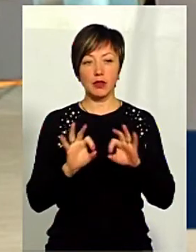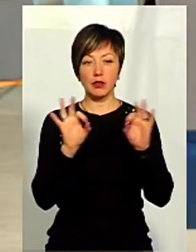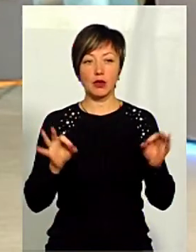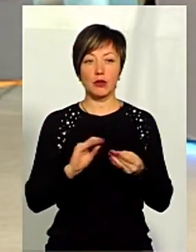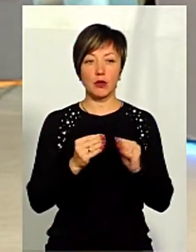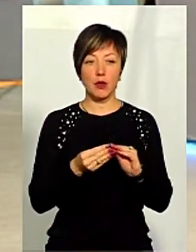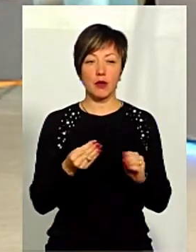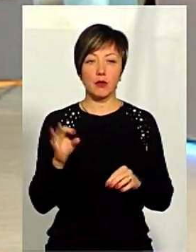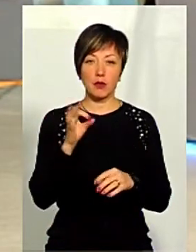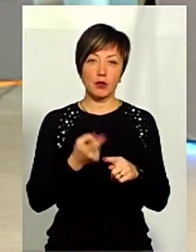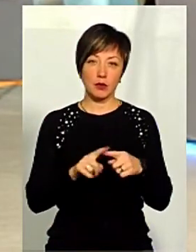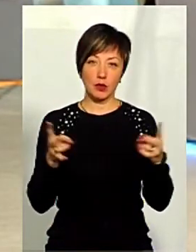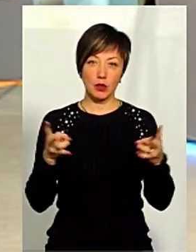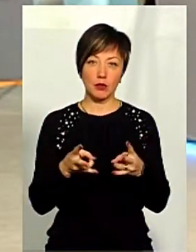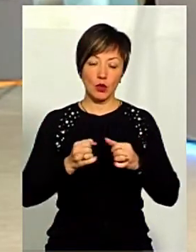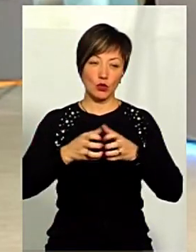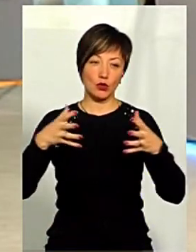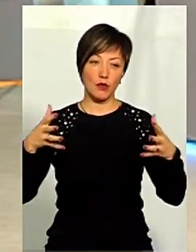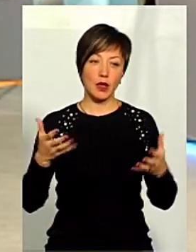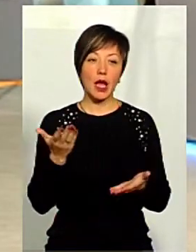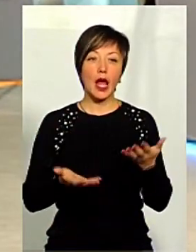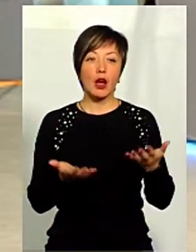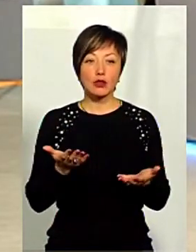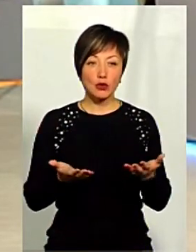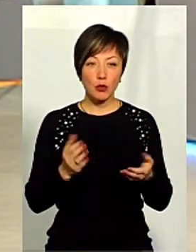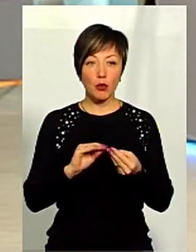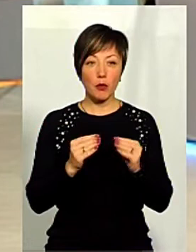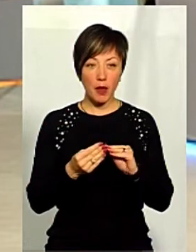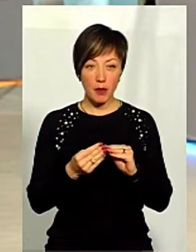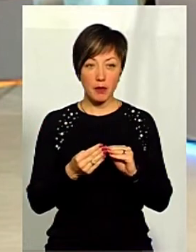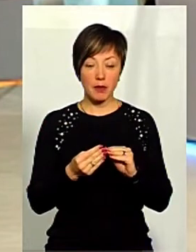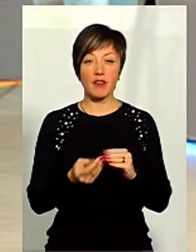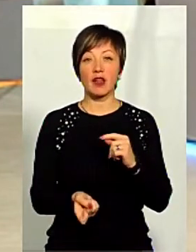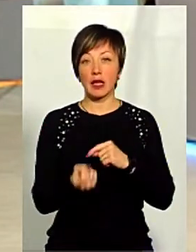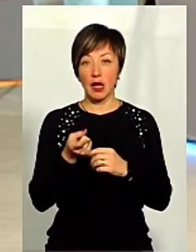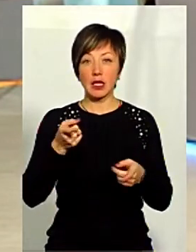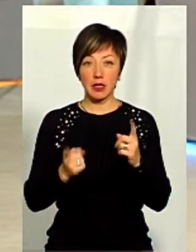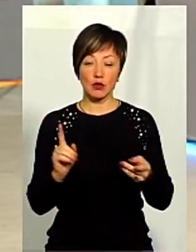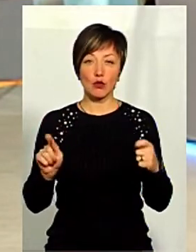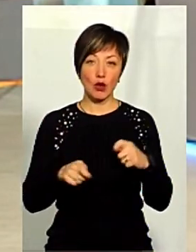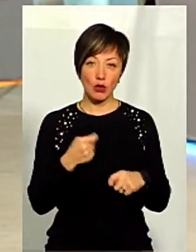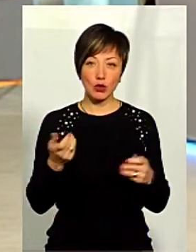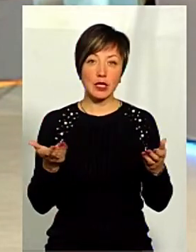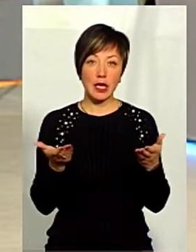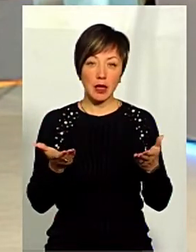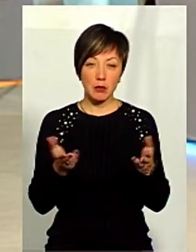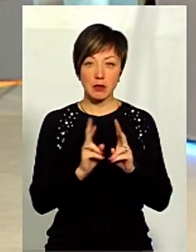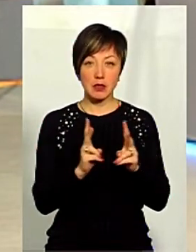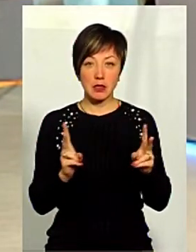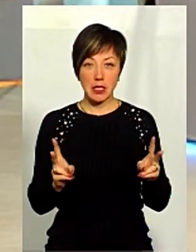якоїсь проблеми, навколо якої потрібно якесь роздувати. Якщо проблеми ну, є, виникають дійсно порушення якимись